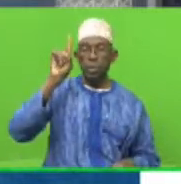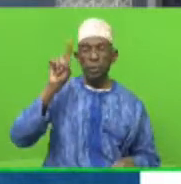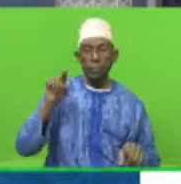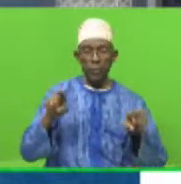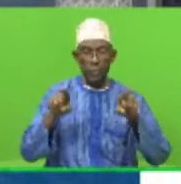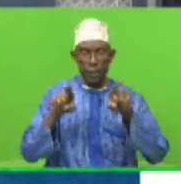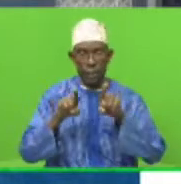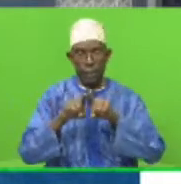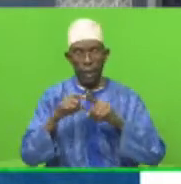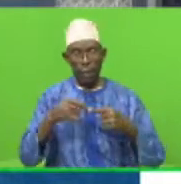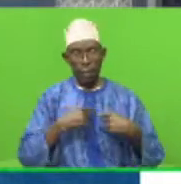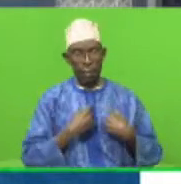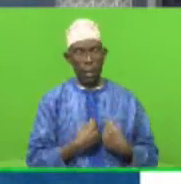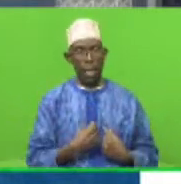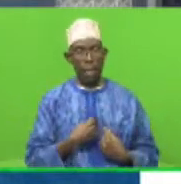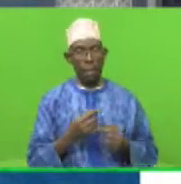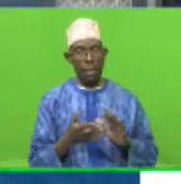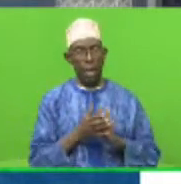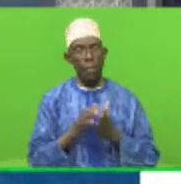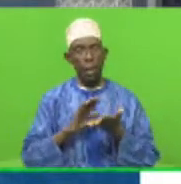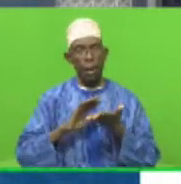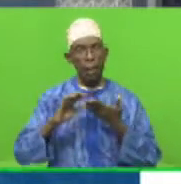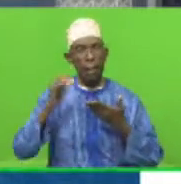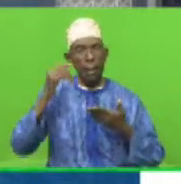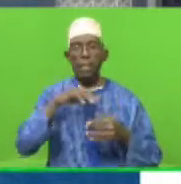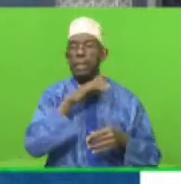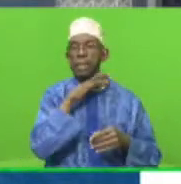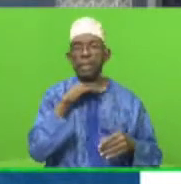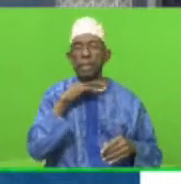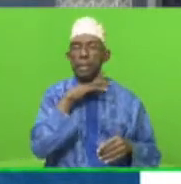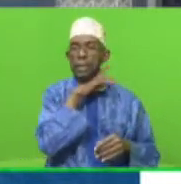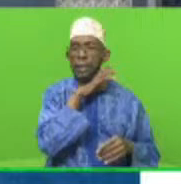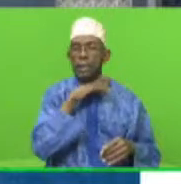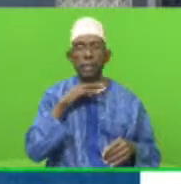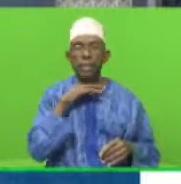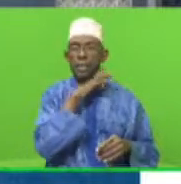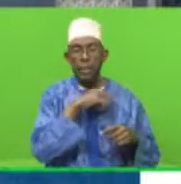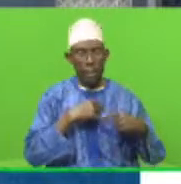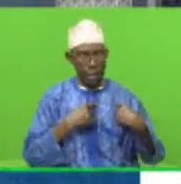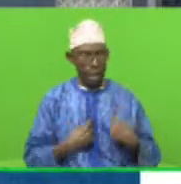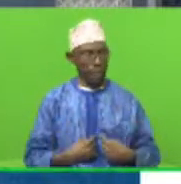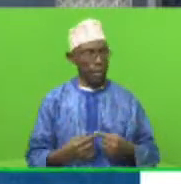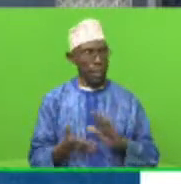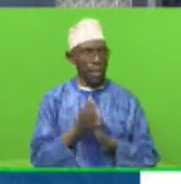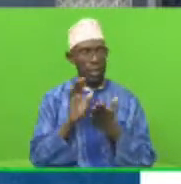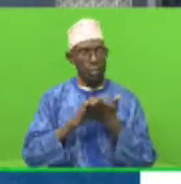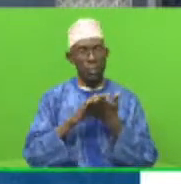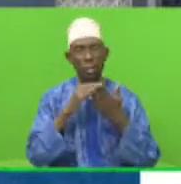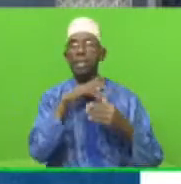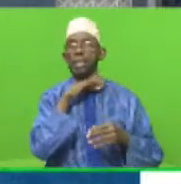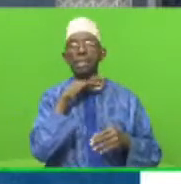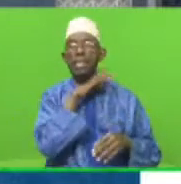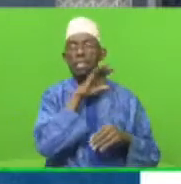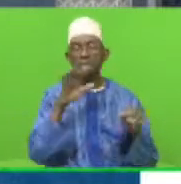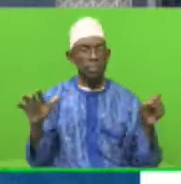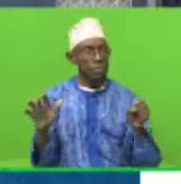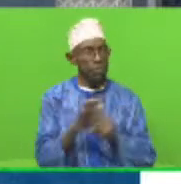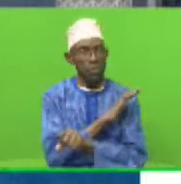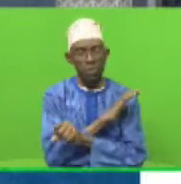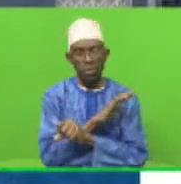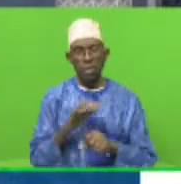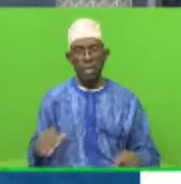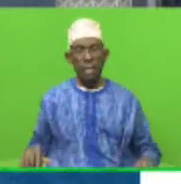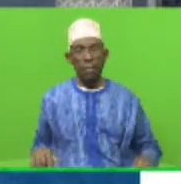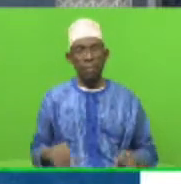like a black dot, a black dot, a black dot, until, you know, your heart becomes like a black vessel. لا تفرق.